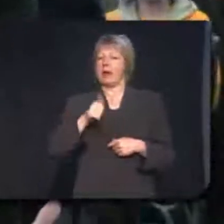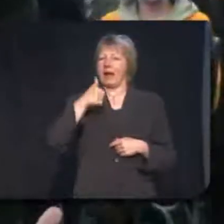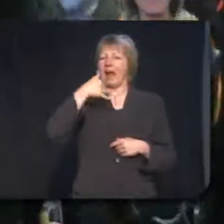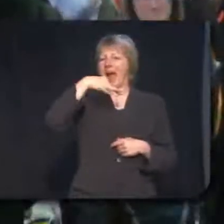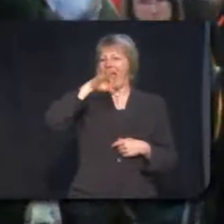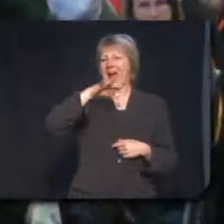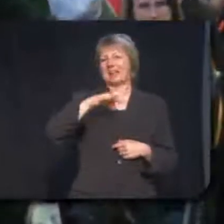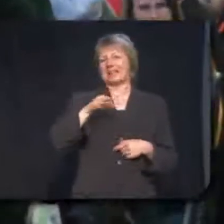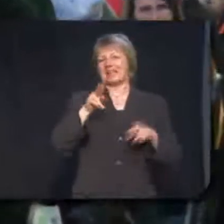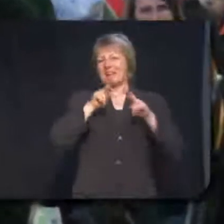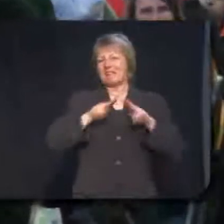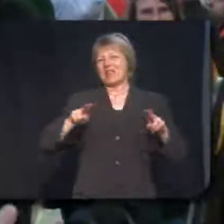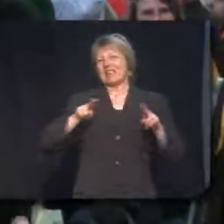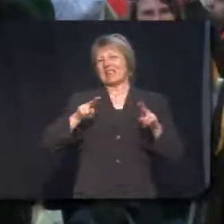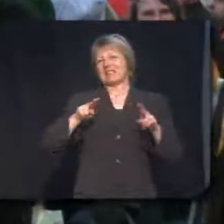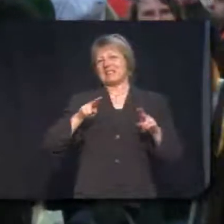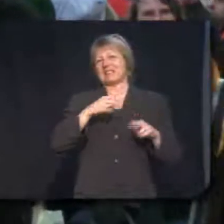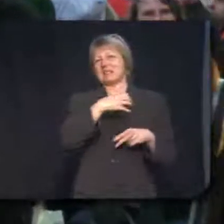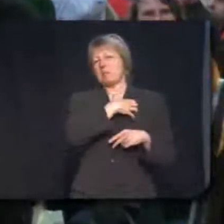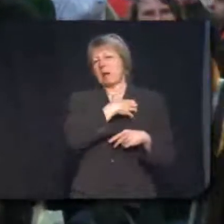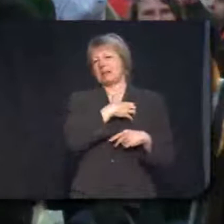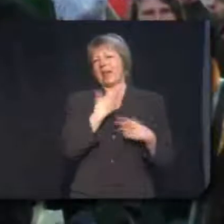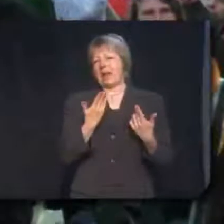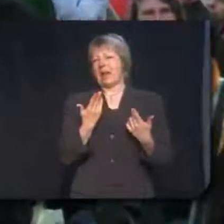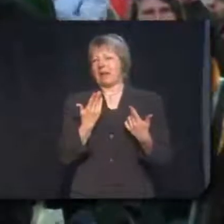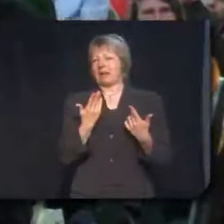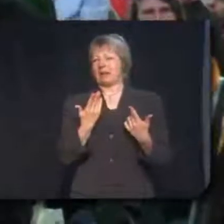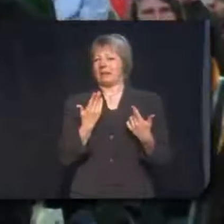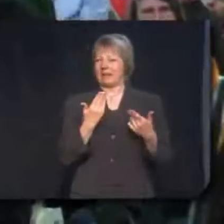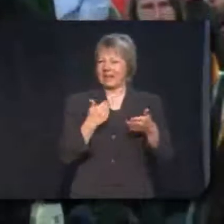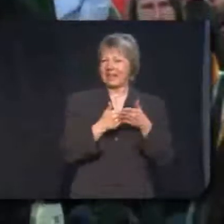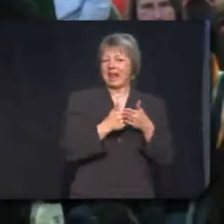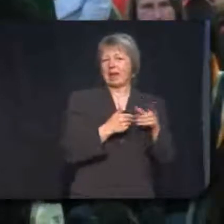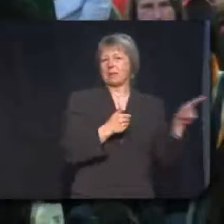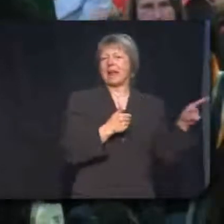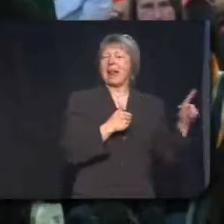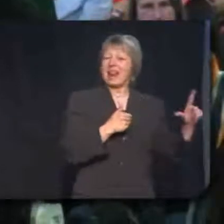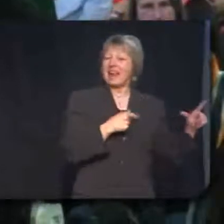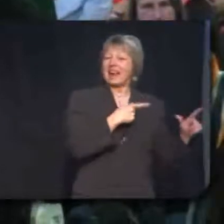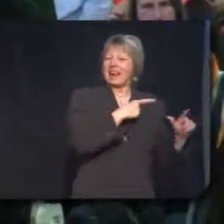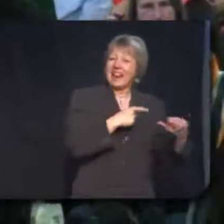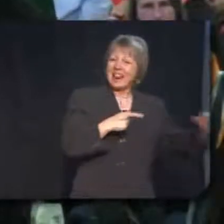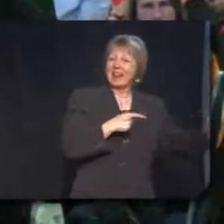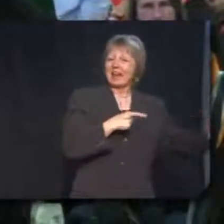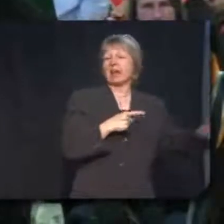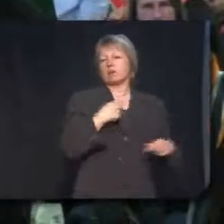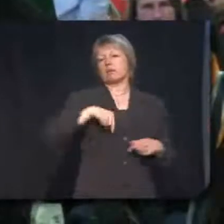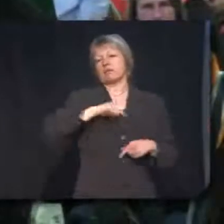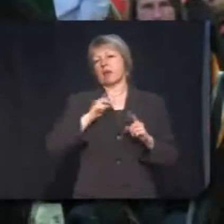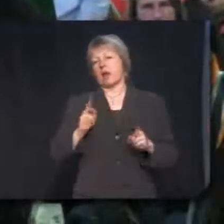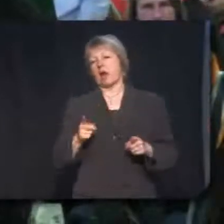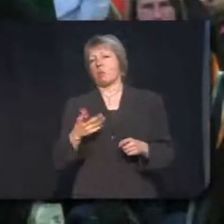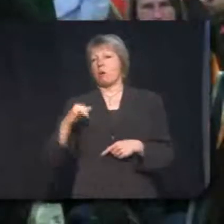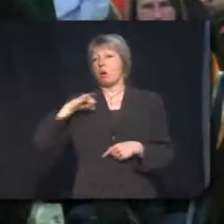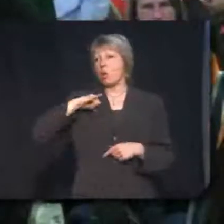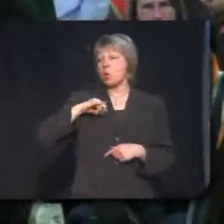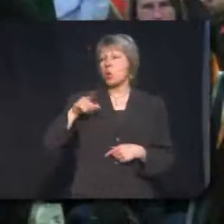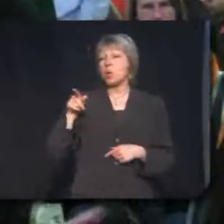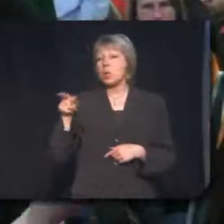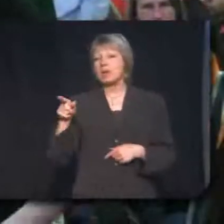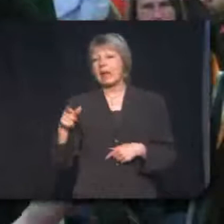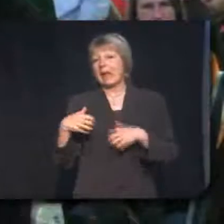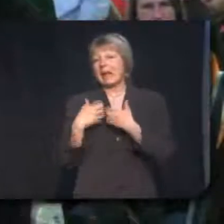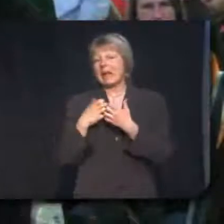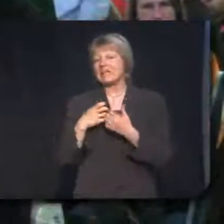mir leid das wurde mir ein info-stellen schon häufiger gesagt die Grüne sind mittlerweile eine Kriegspartei die Linken sind noch glaubwürdig